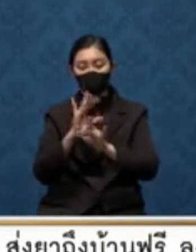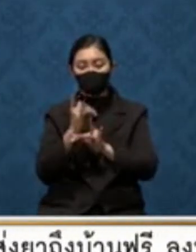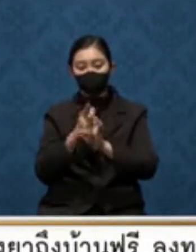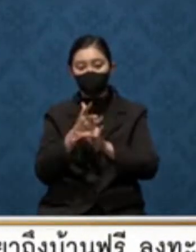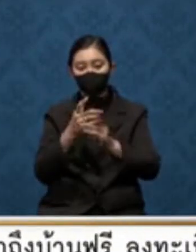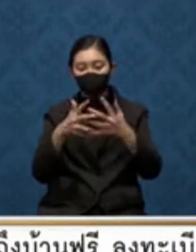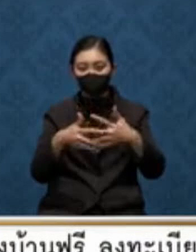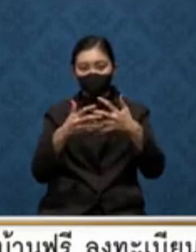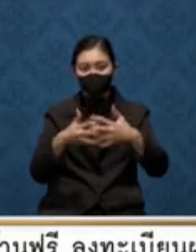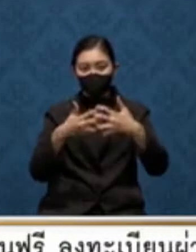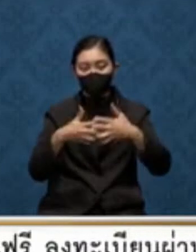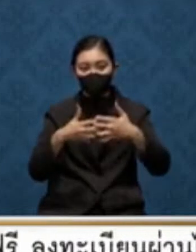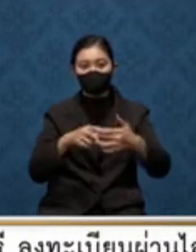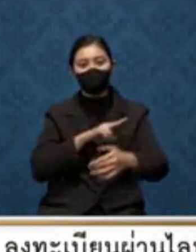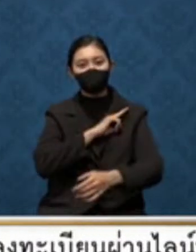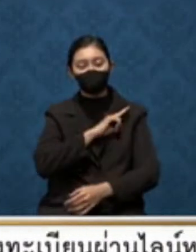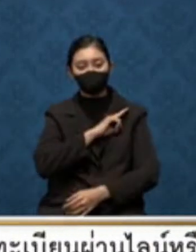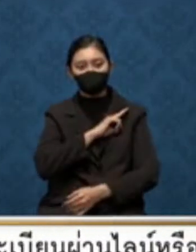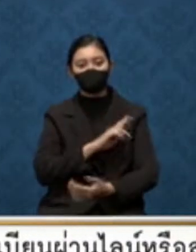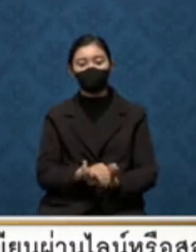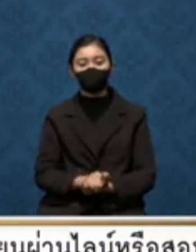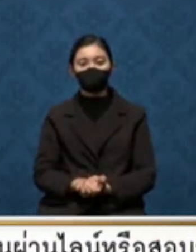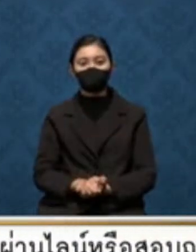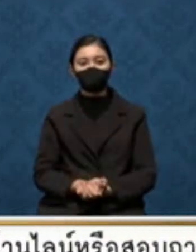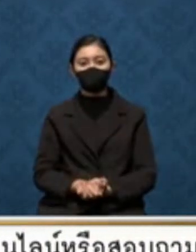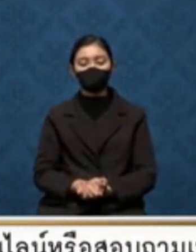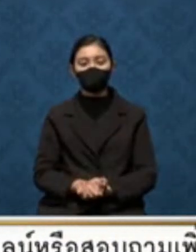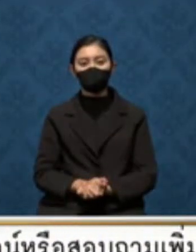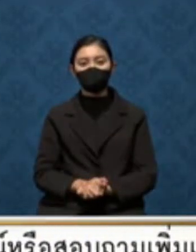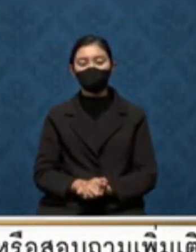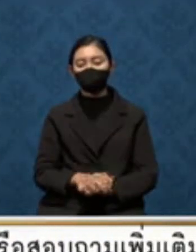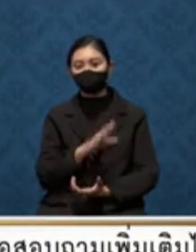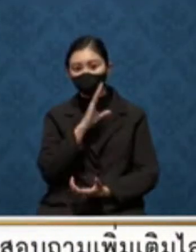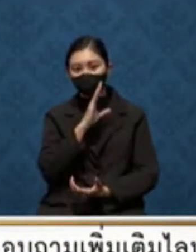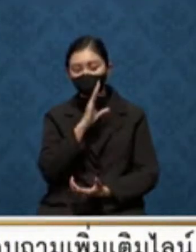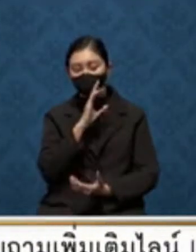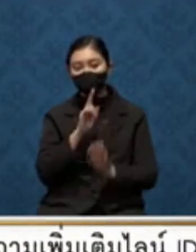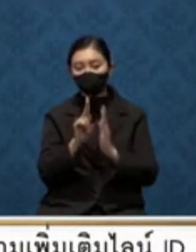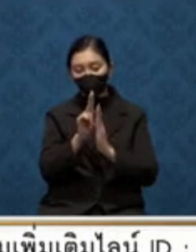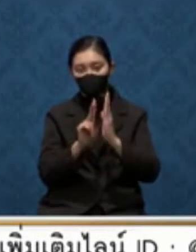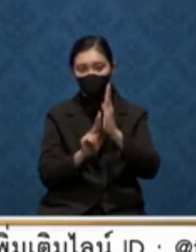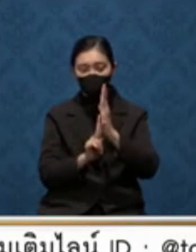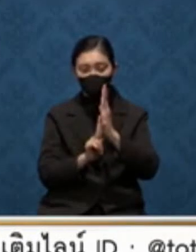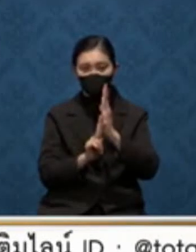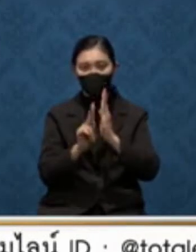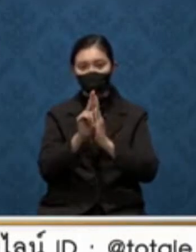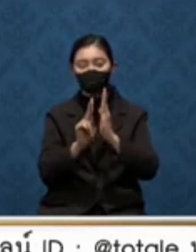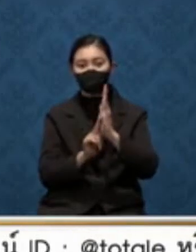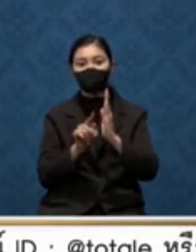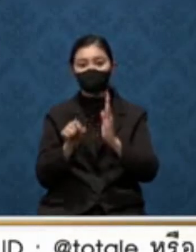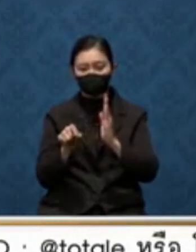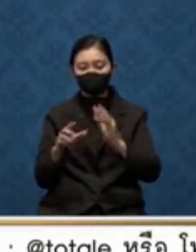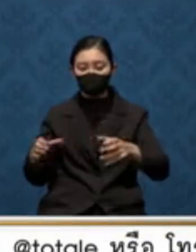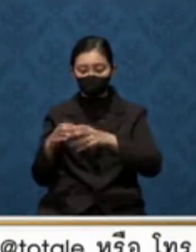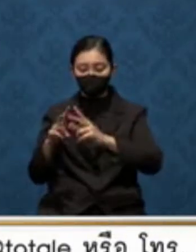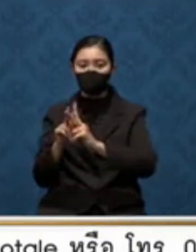แต่สิงทเราได้พบมาก็คือถึงแม้ว่าตัวก anci Miniเรากำลพิจารนาคกอยเองเราทํากัมา อย่างดีที่สุ